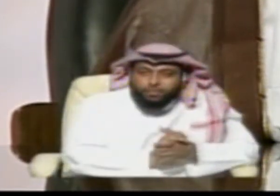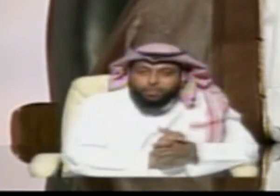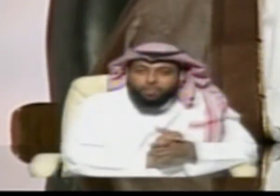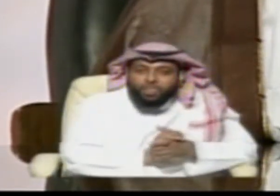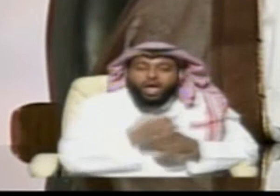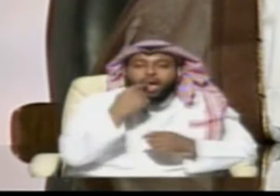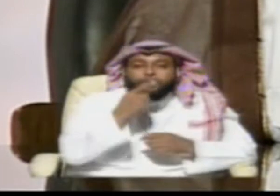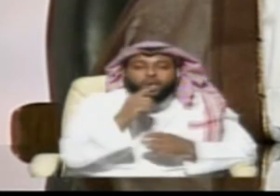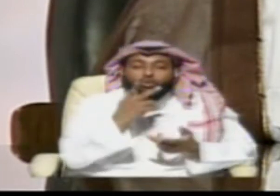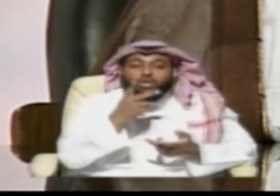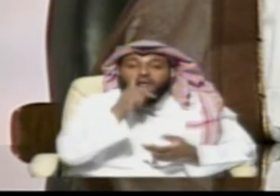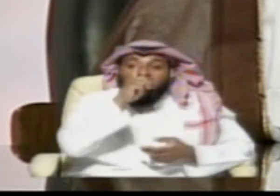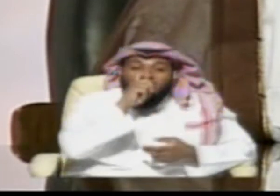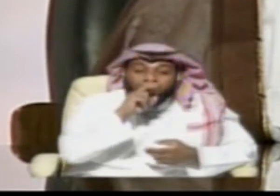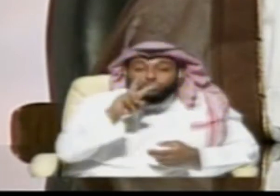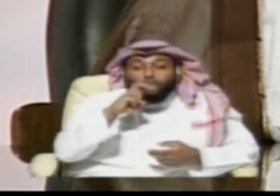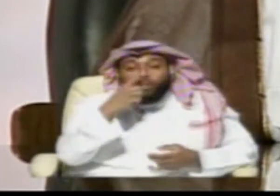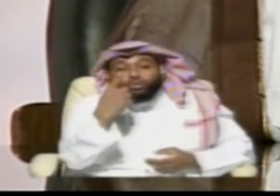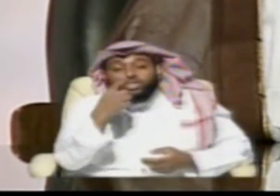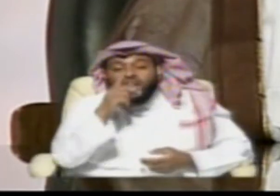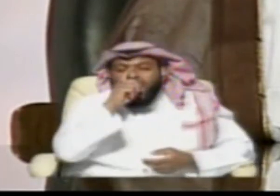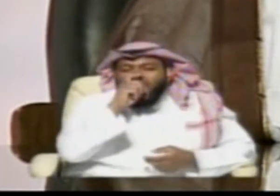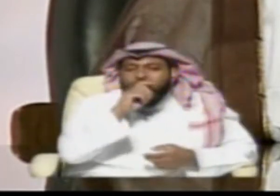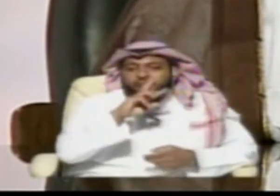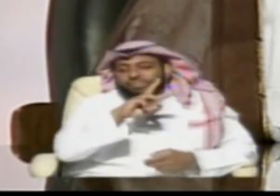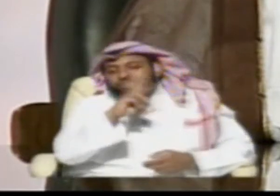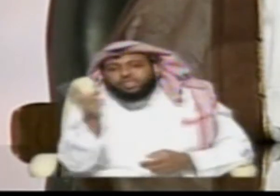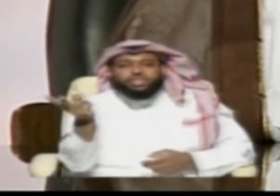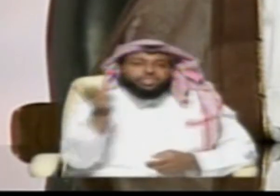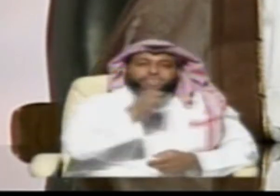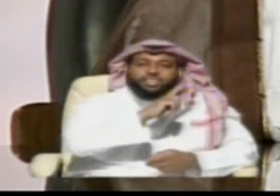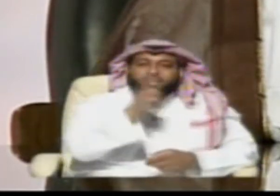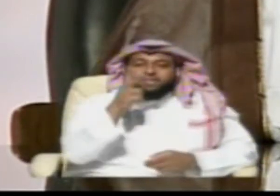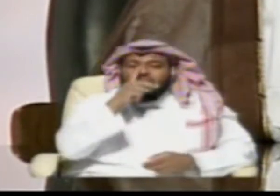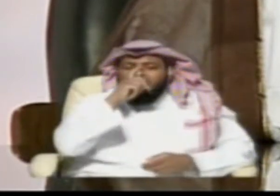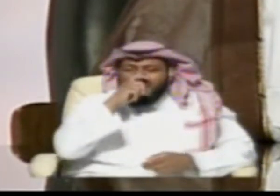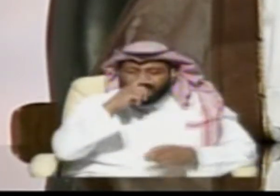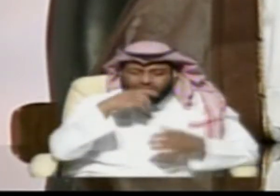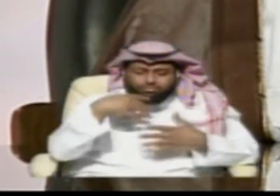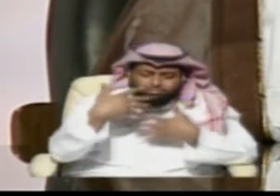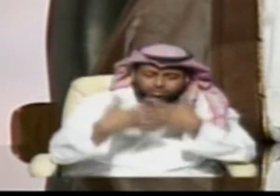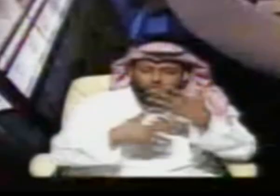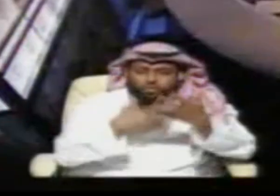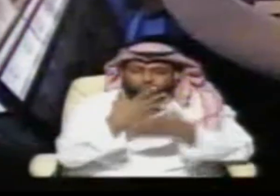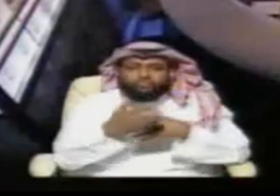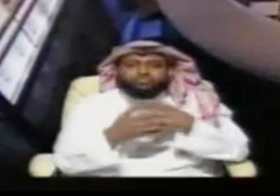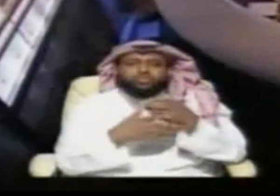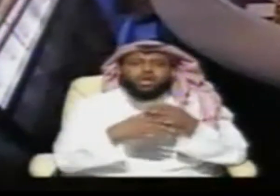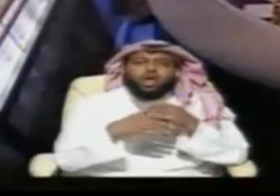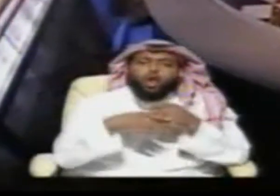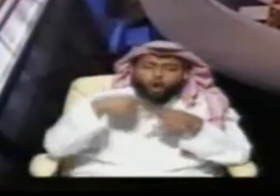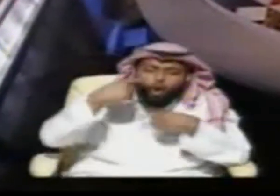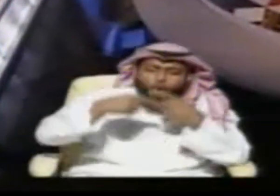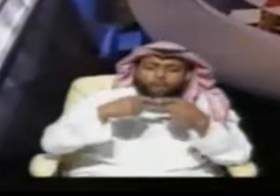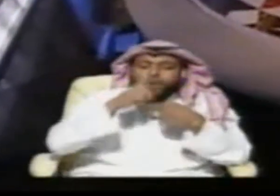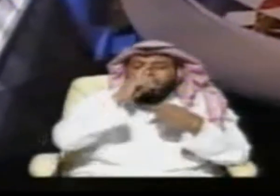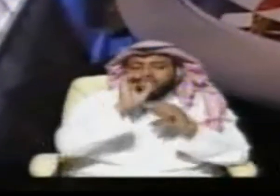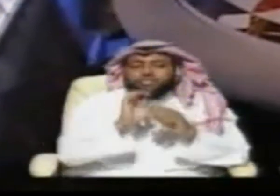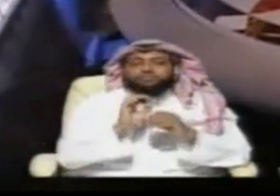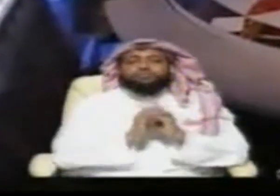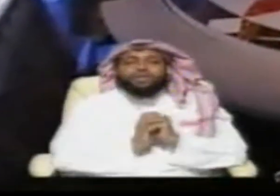فينبغي الاجتهاد في كل هذه الليالي والتعرض لفضل الله فيها. رب دعوة